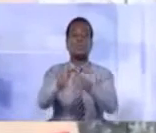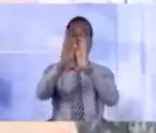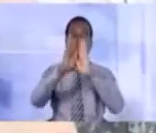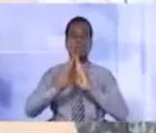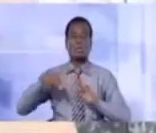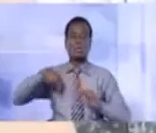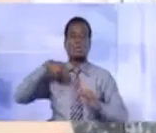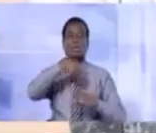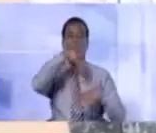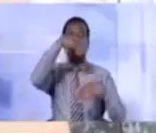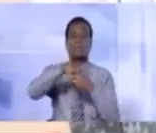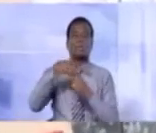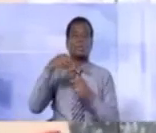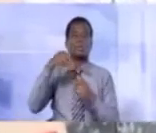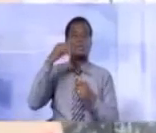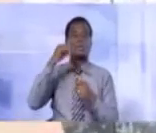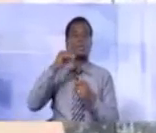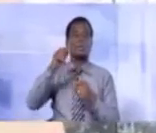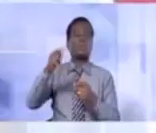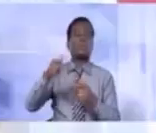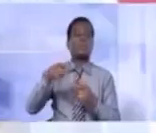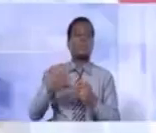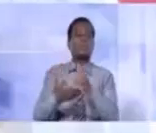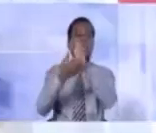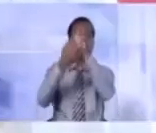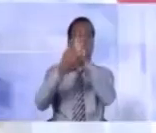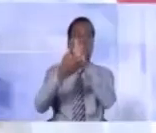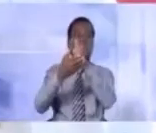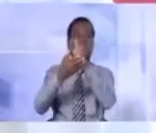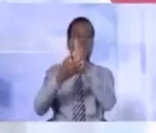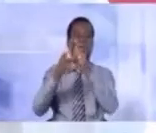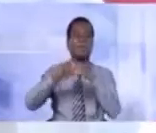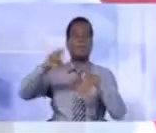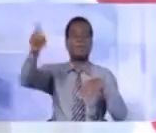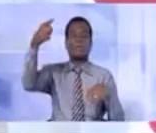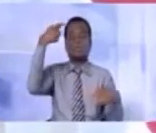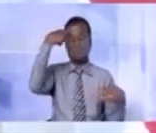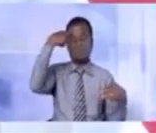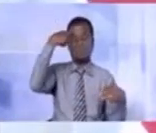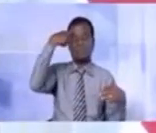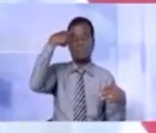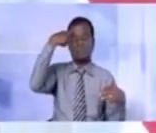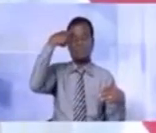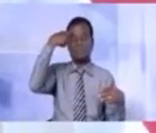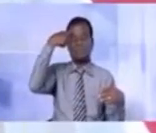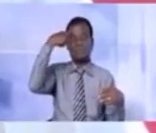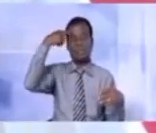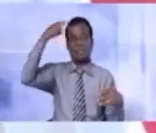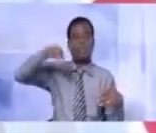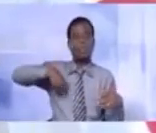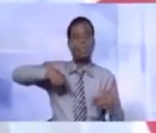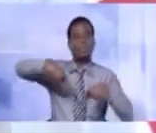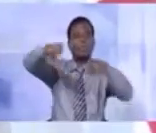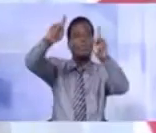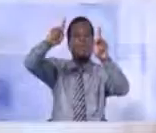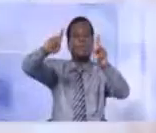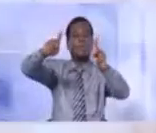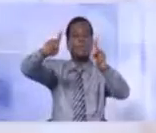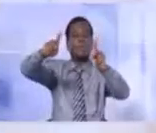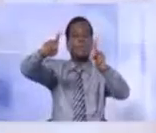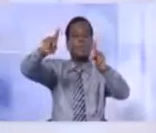dans cette optique un appui civc camp de l'état pour nous permettre d'assurer